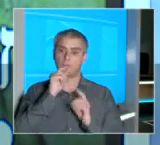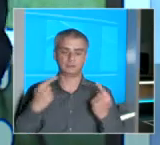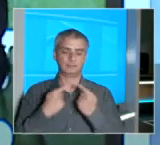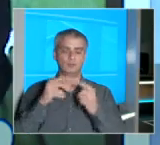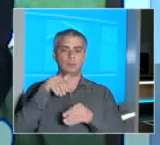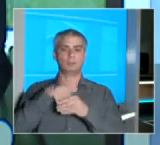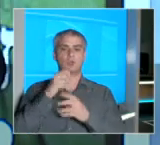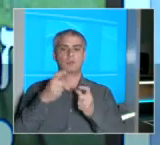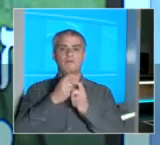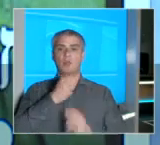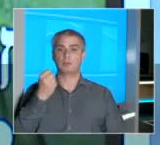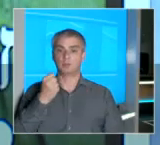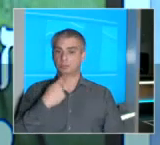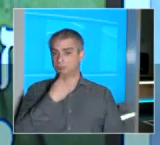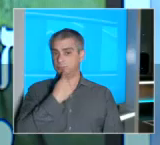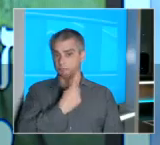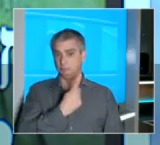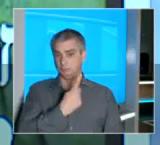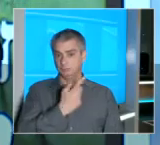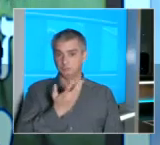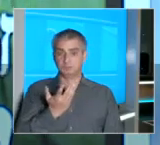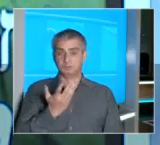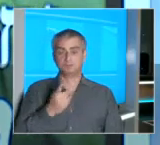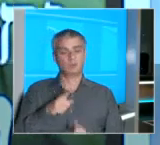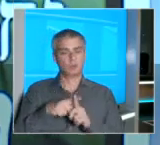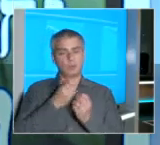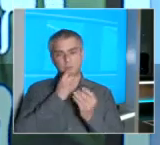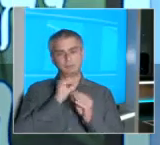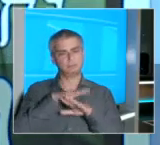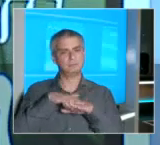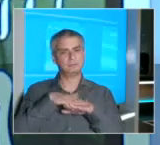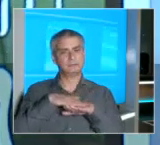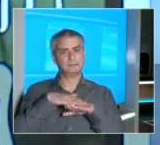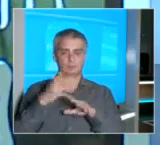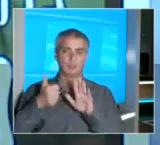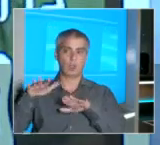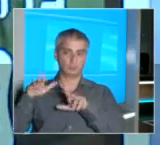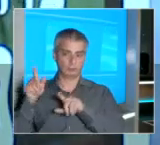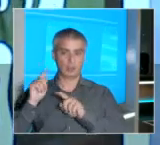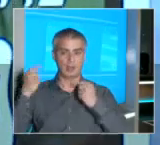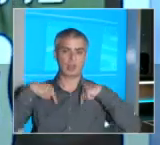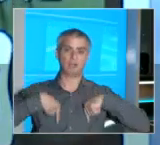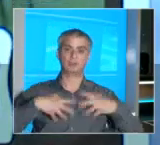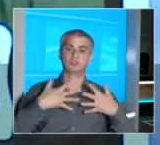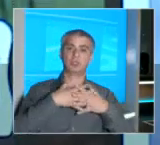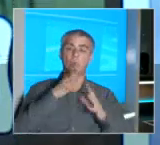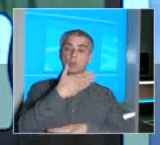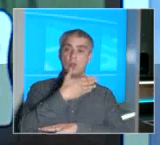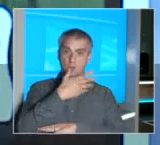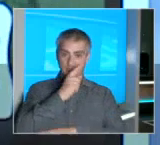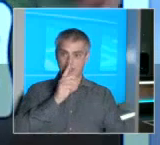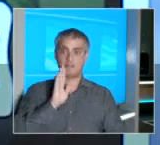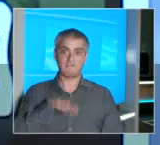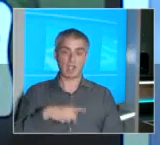עימותים בימין. מסרו, ולמעשה מסרים של פיוס מראש הממשלה ליושב ראש האיחוד הלאומי.